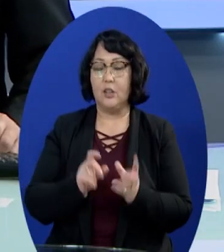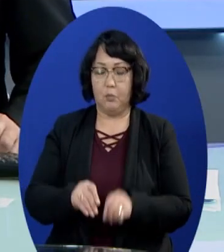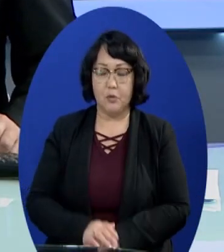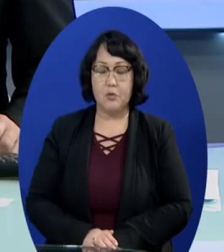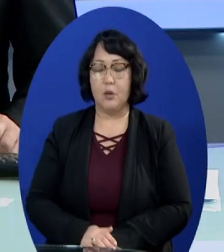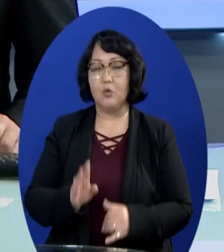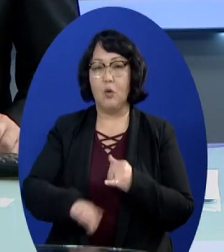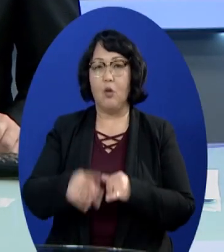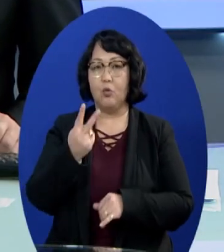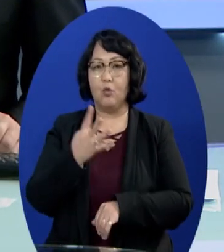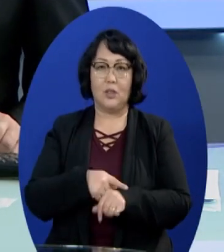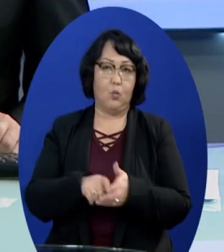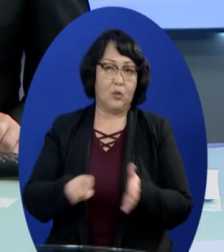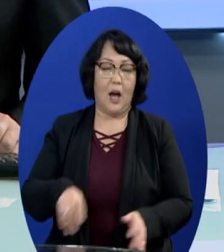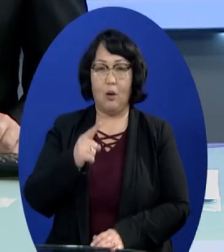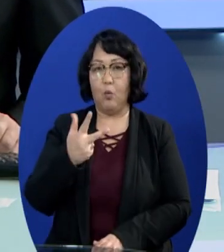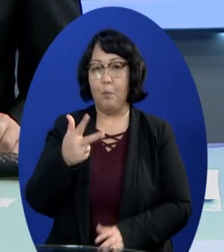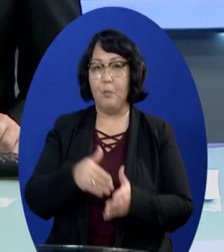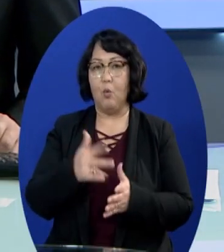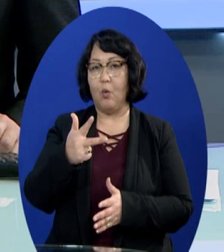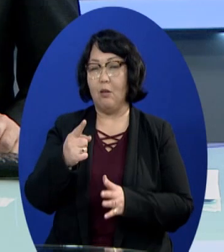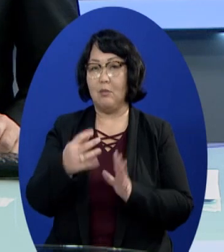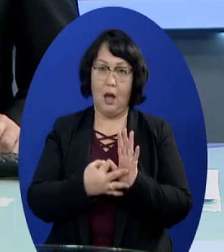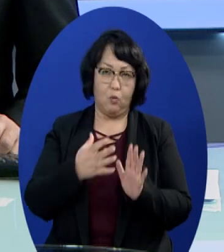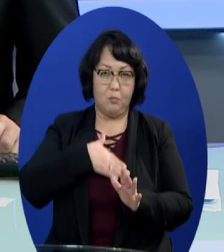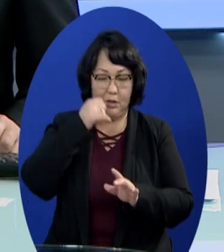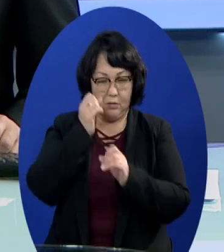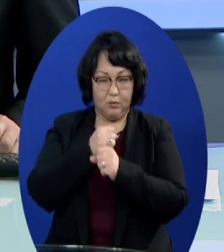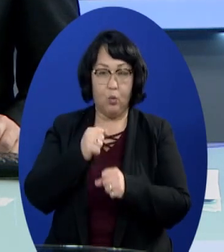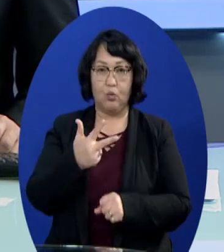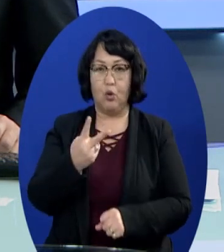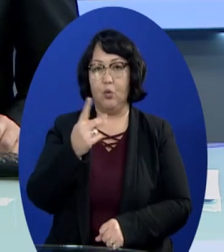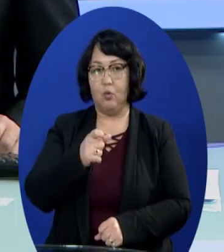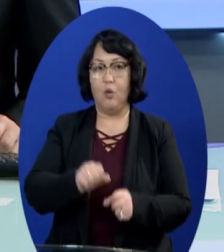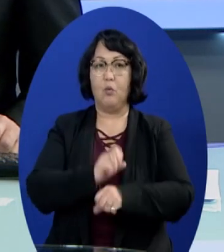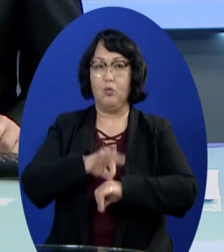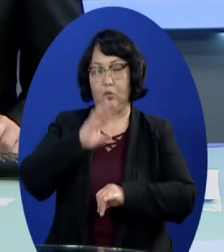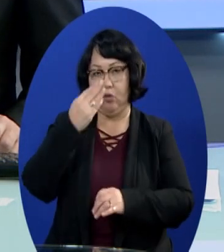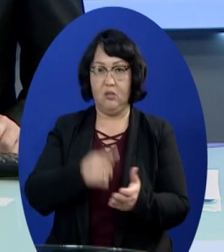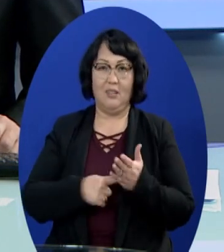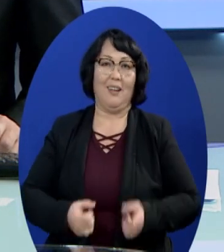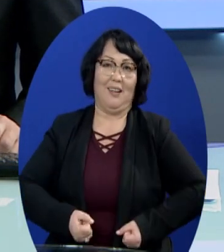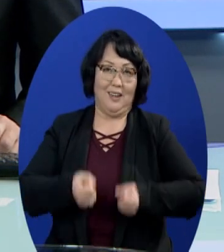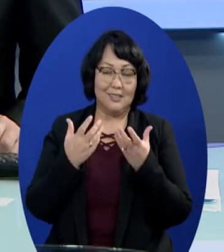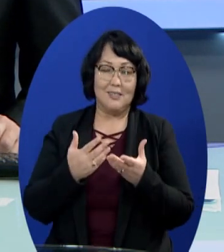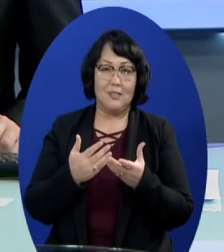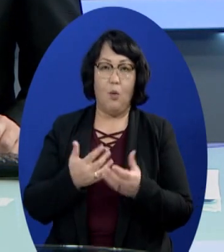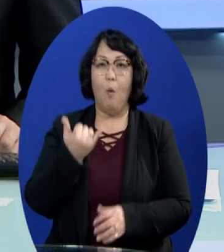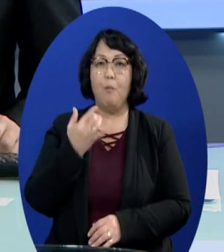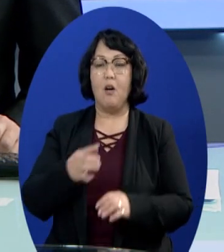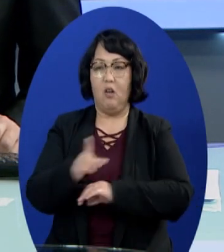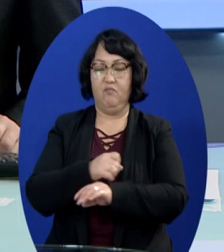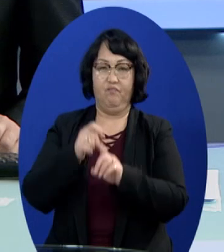Сүүлийн 24 цагт нийт 13318 хүнд шинжилгээ хийхэд 32 хүнээс COVID-19 илэрлээ. Бүгд Улаанбаатар